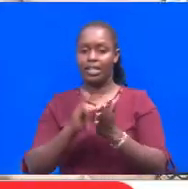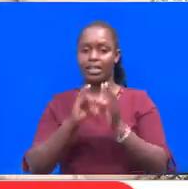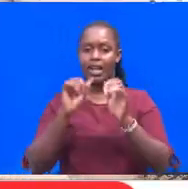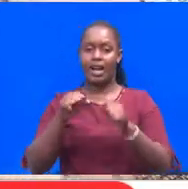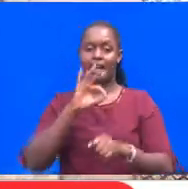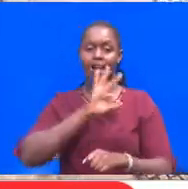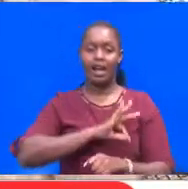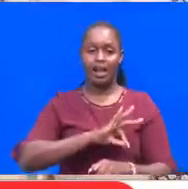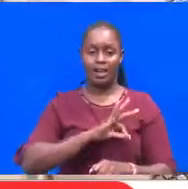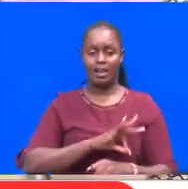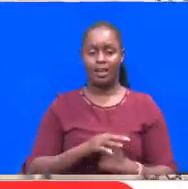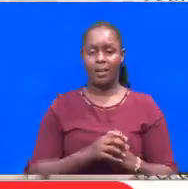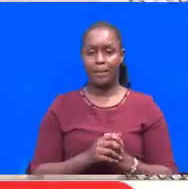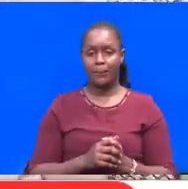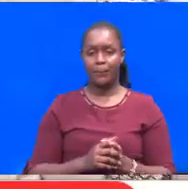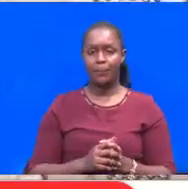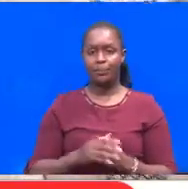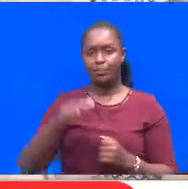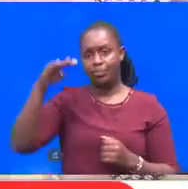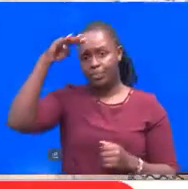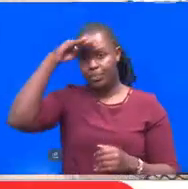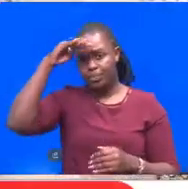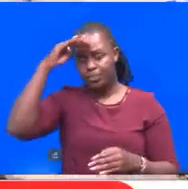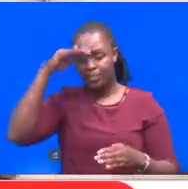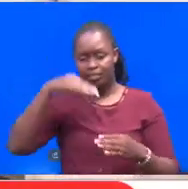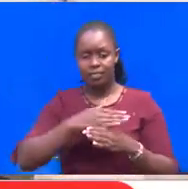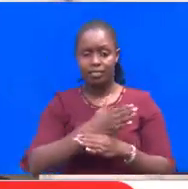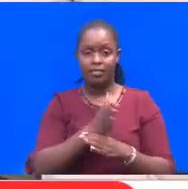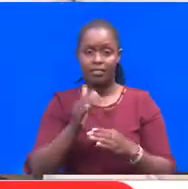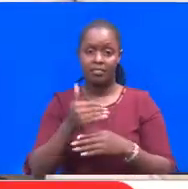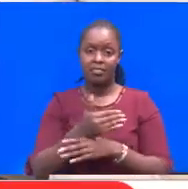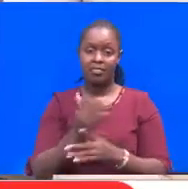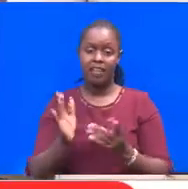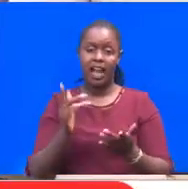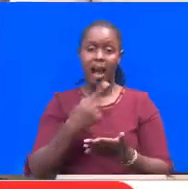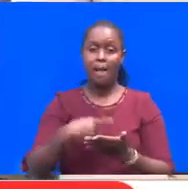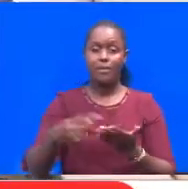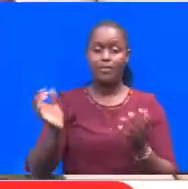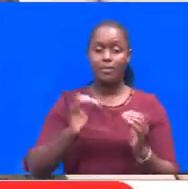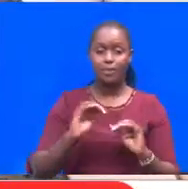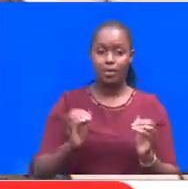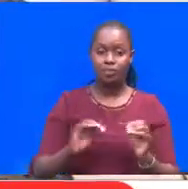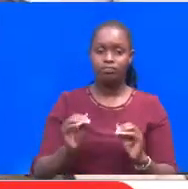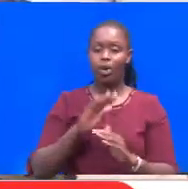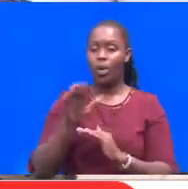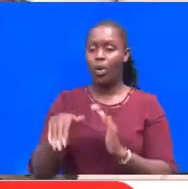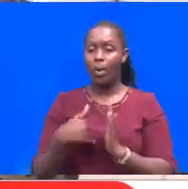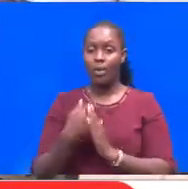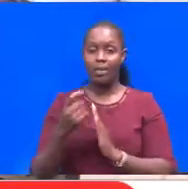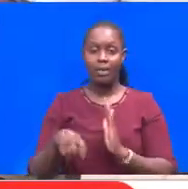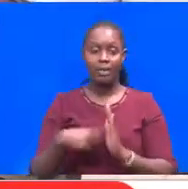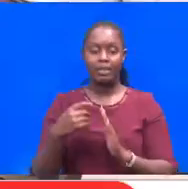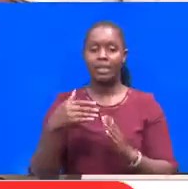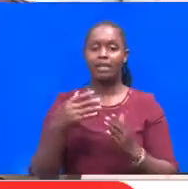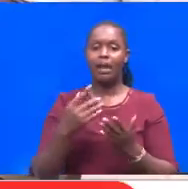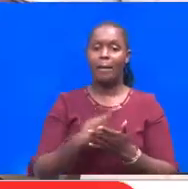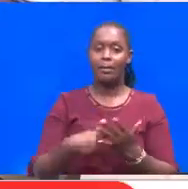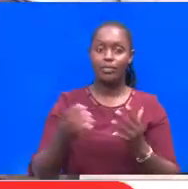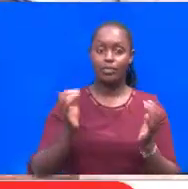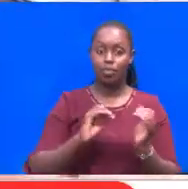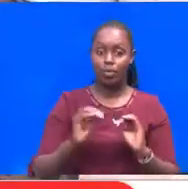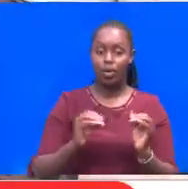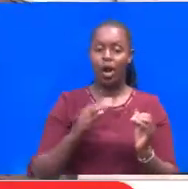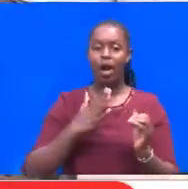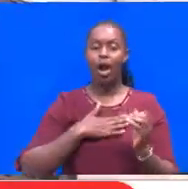si halali. Loto machine si halali. All those vices are unconstitutional and unlawful. So jukumu yetu